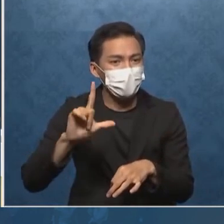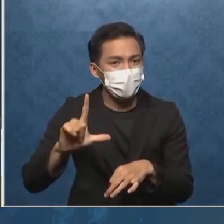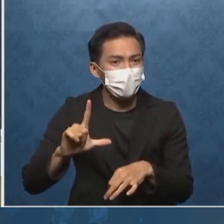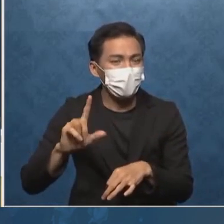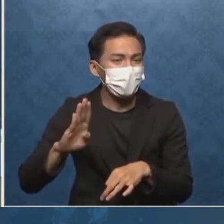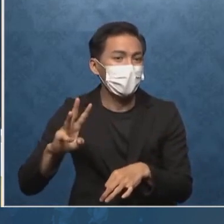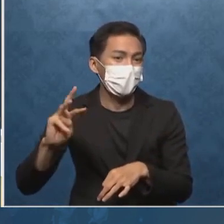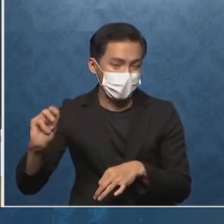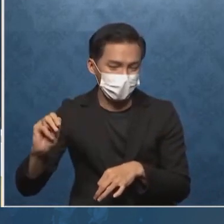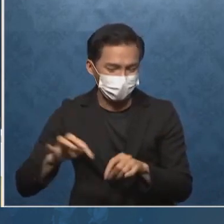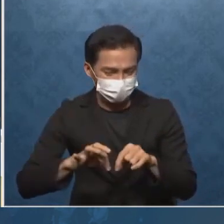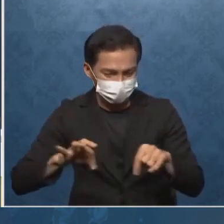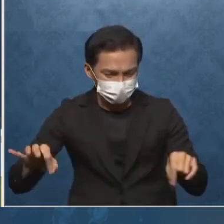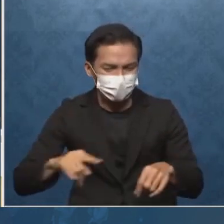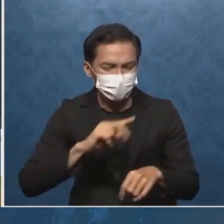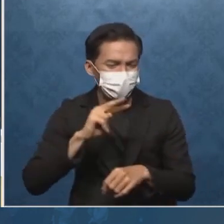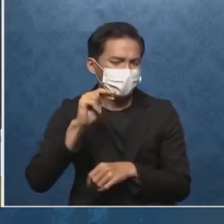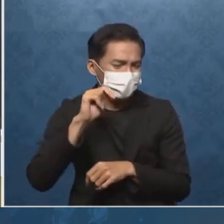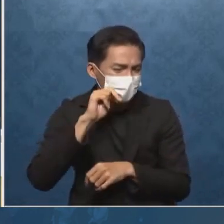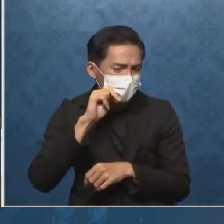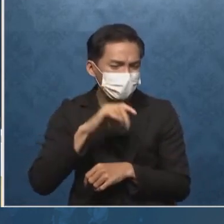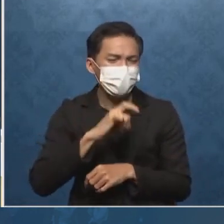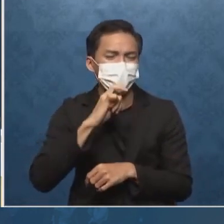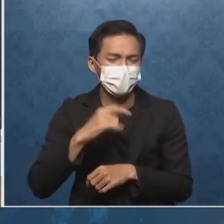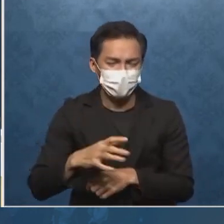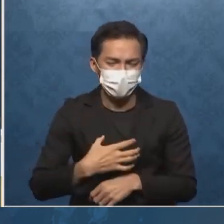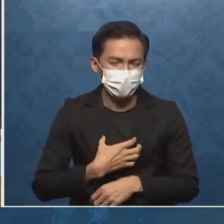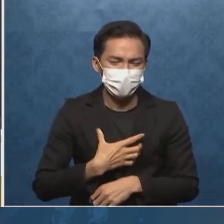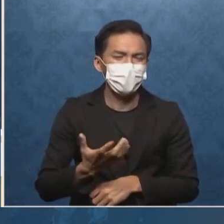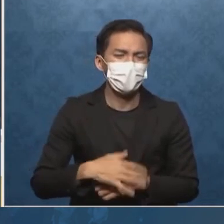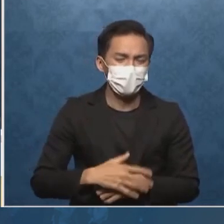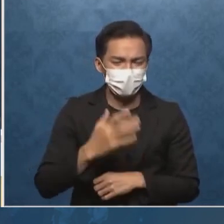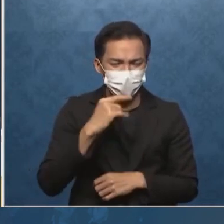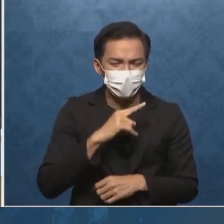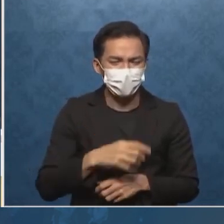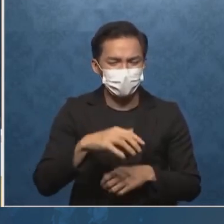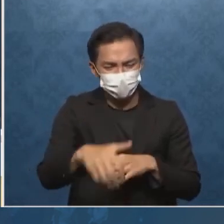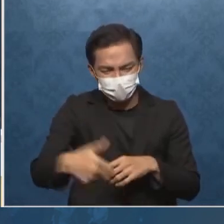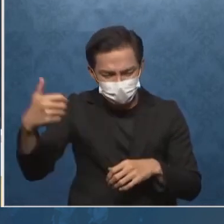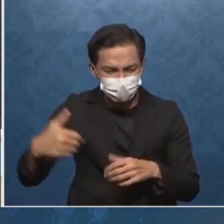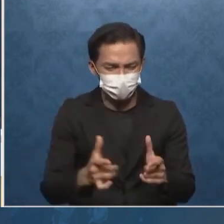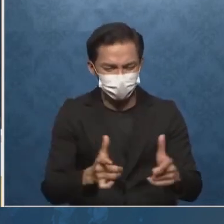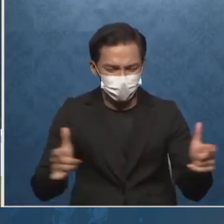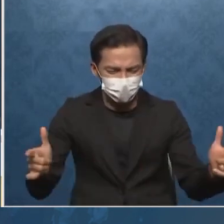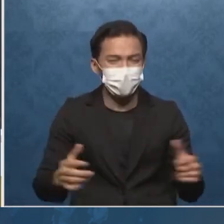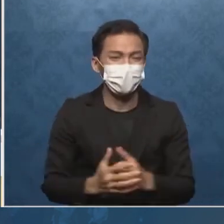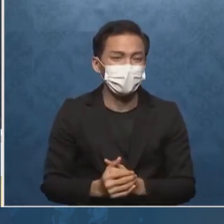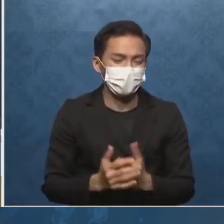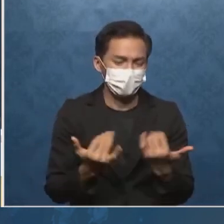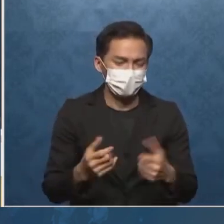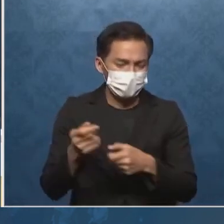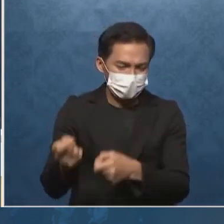เกษตรกรที่เขามีสระน้ำบ่อน้ำอยู่แล้วไม่อยากเข้าลงกันนะครับเพราะเสียดายพื้นที่การเกษตรของเขาโดยเฉพาะอย่างแนะนำมานาน